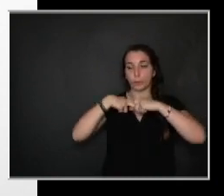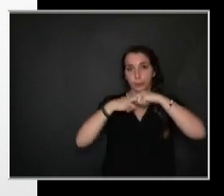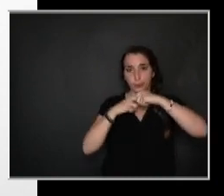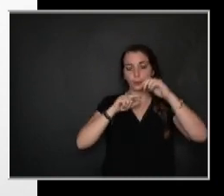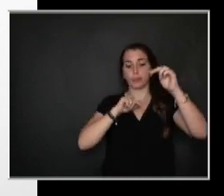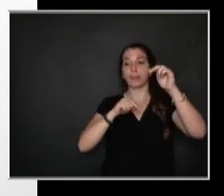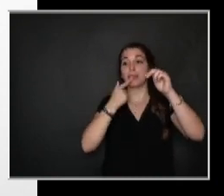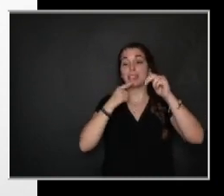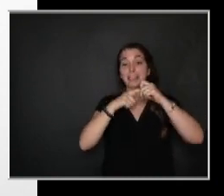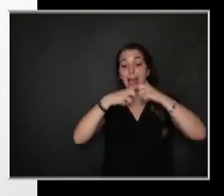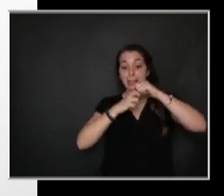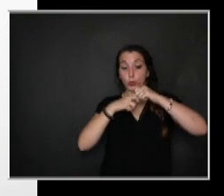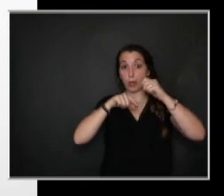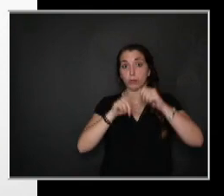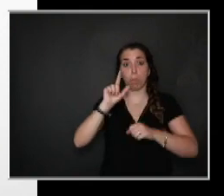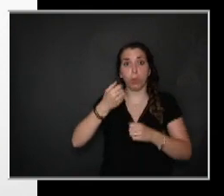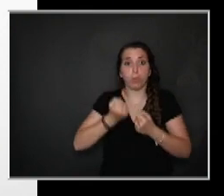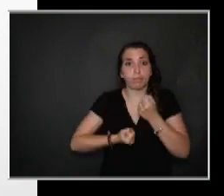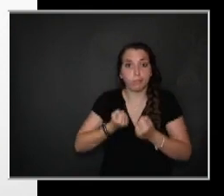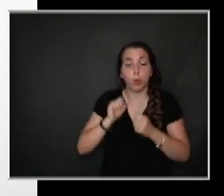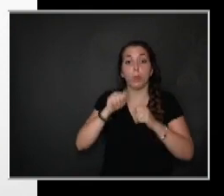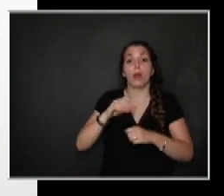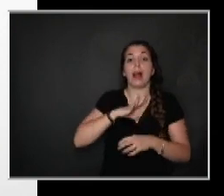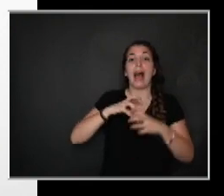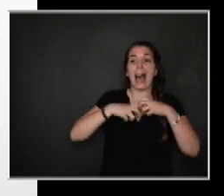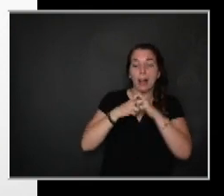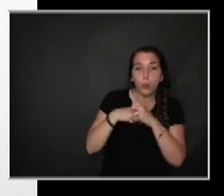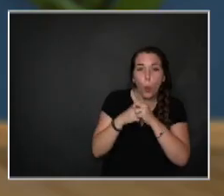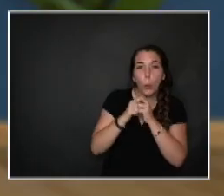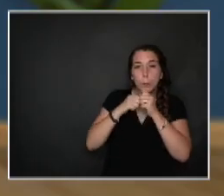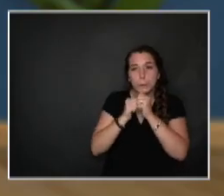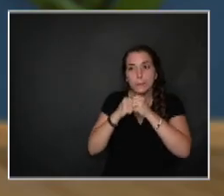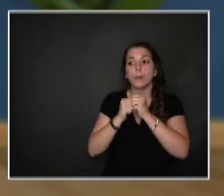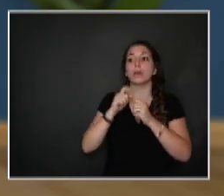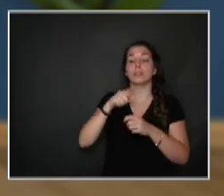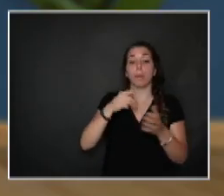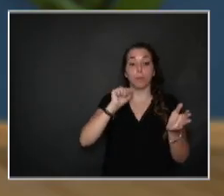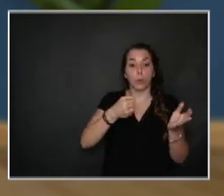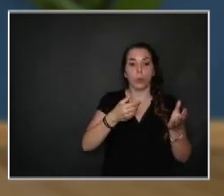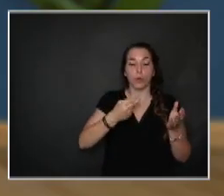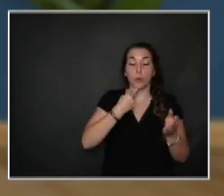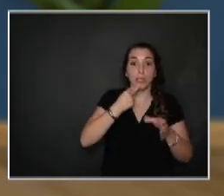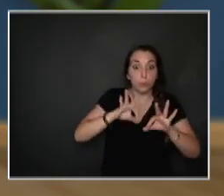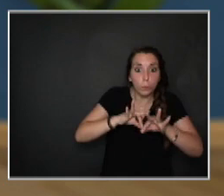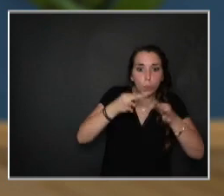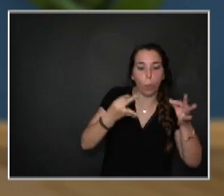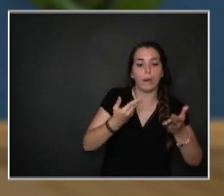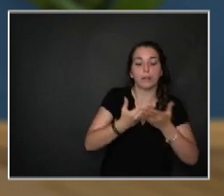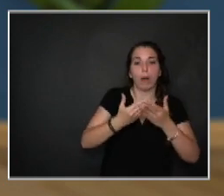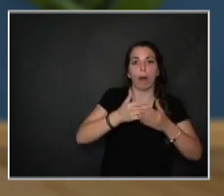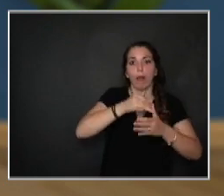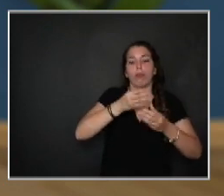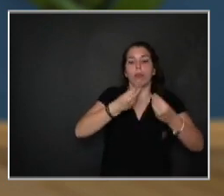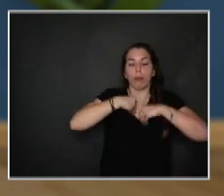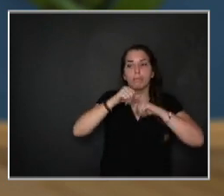articulation, celle-ci peut souffrir, peut être arthrosique, peut être trop sollicitée et donner des douleurs. Alors, il